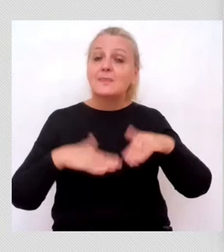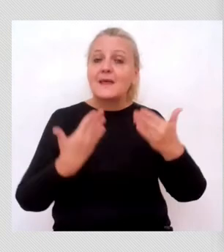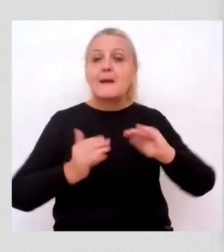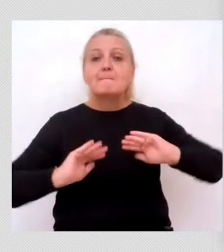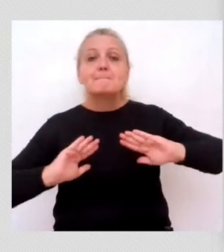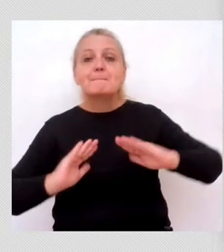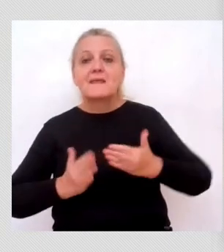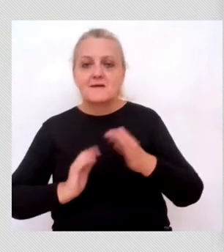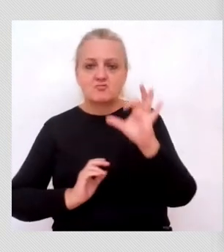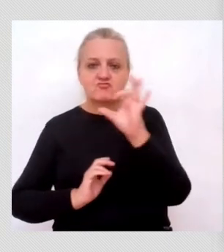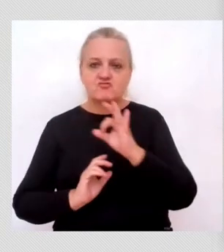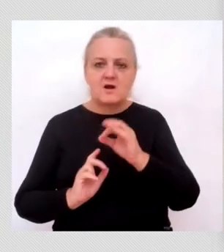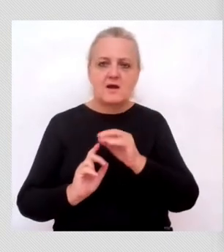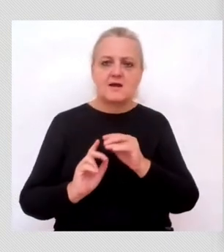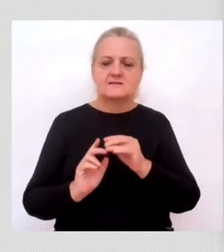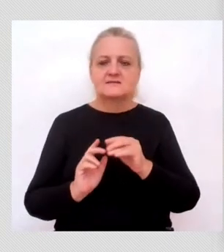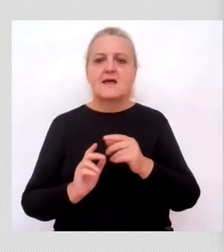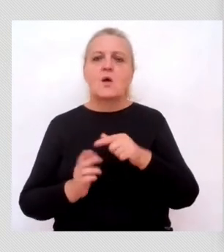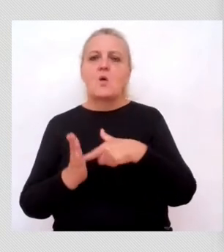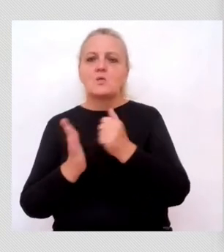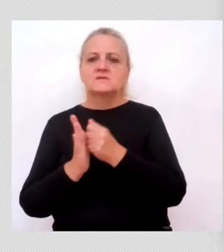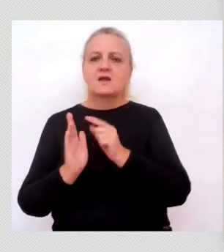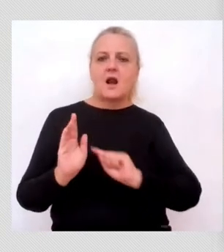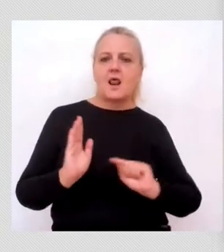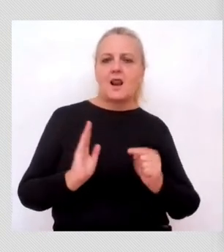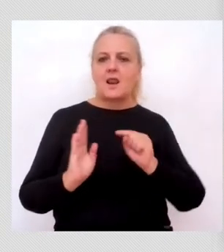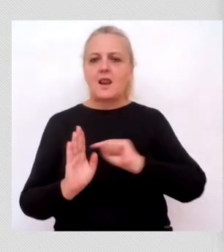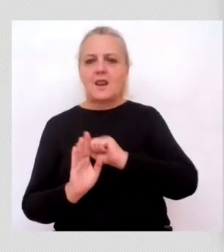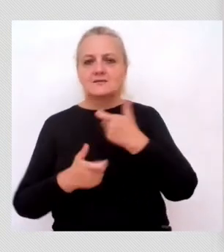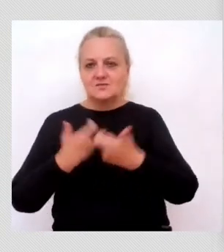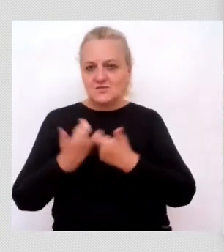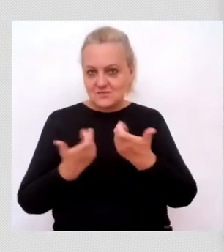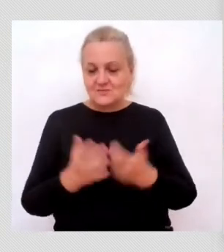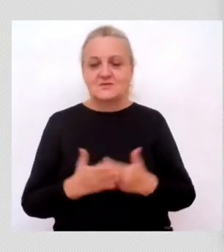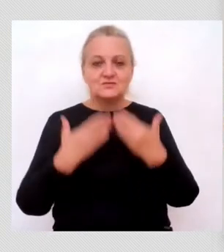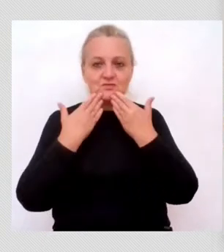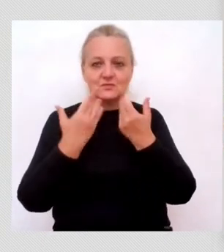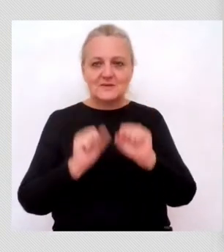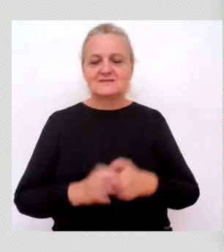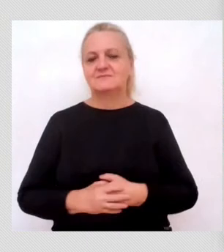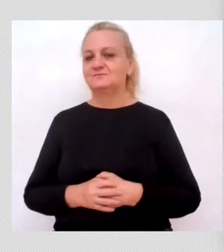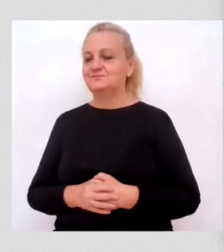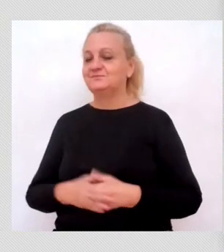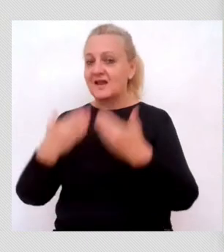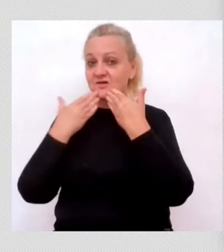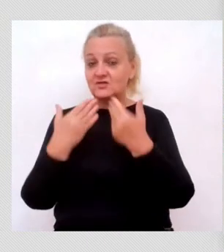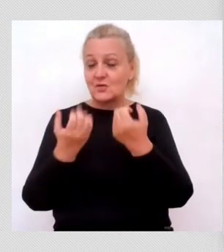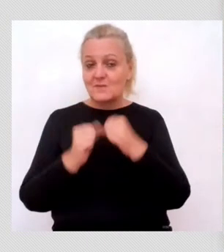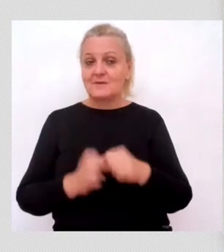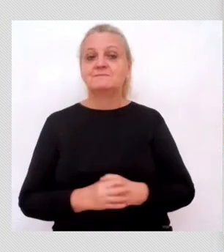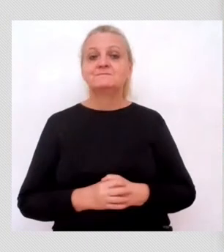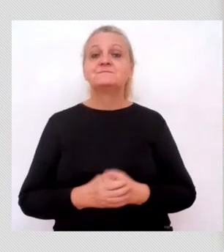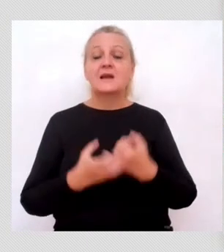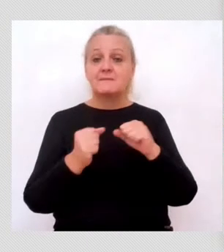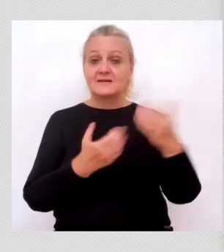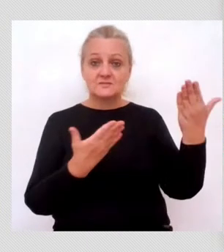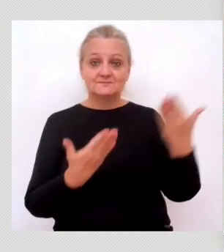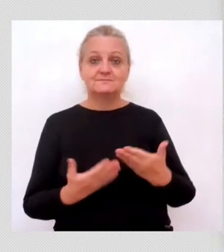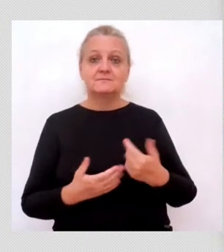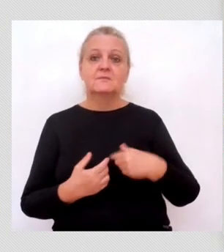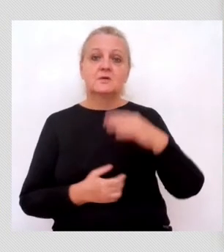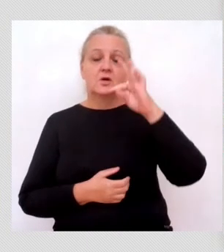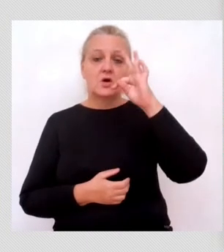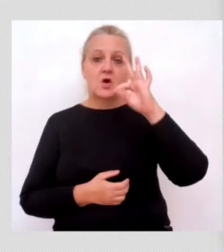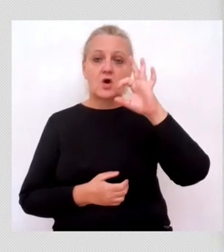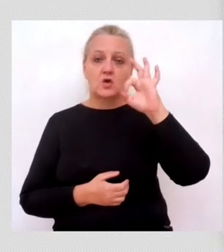najmniej możliwości ich obejścia. Dziękuję bardzo. Dziękuję bardzo. Bardzo proszę, pan Tomasz